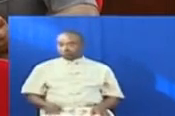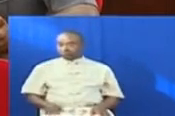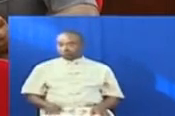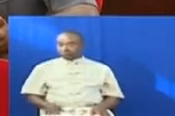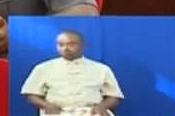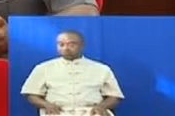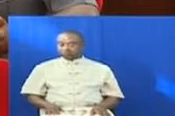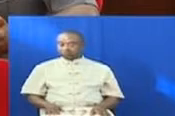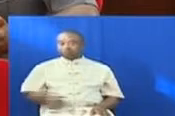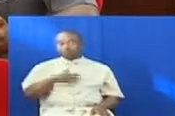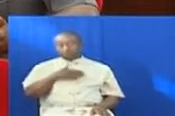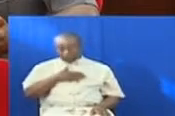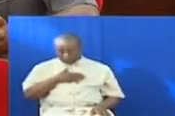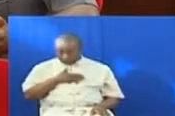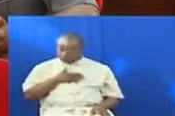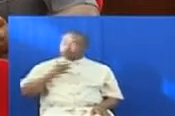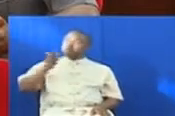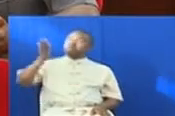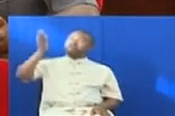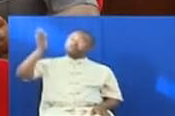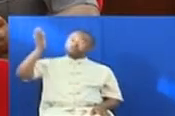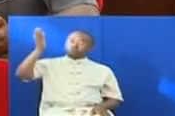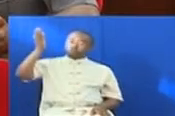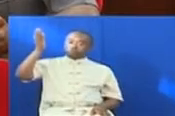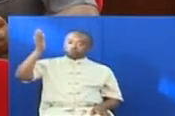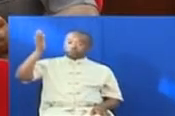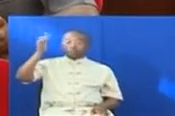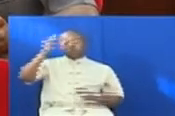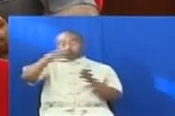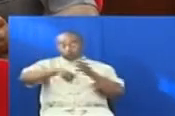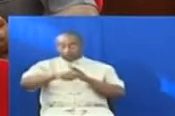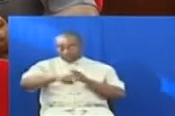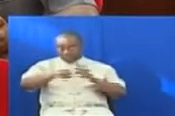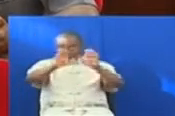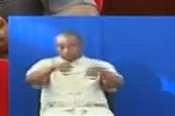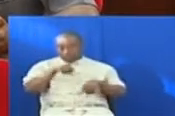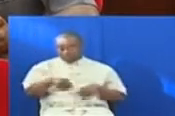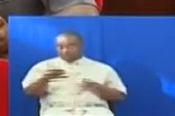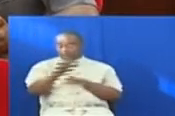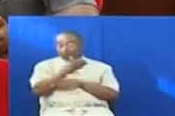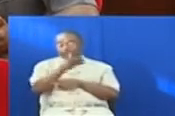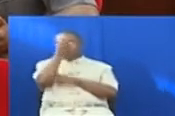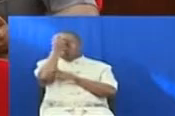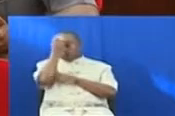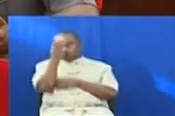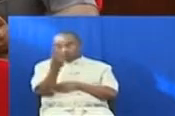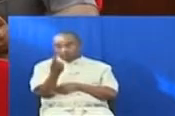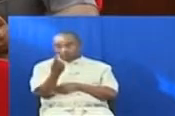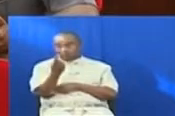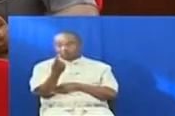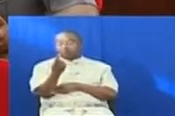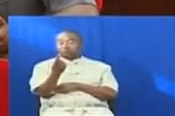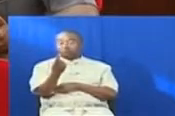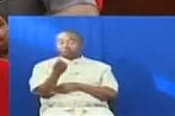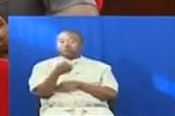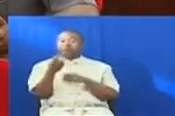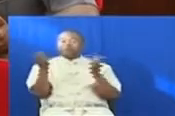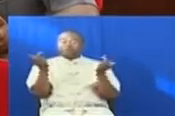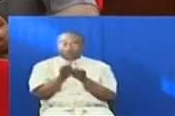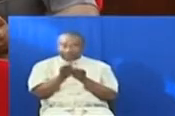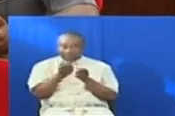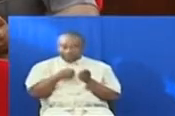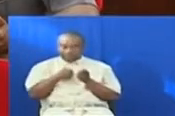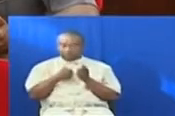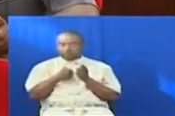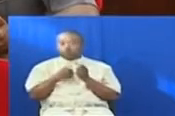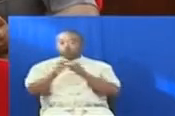nimshukuru Mungu sana kwa kunifanya nikawa ndani ya jengo hili na kupata uelewa ambao nimeweza kuupata, lakini pia kuwakilisha wananchi wa